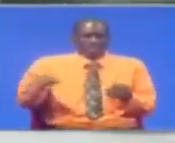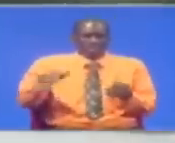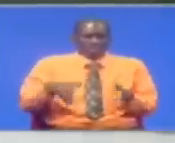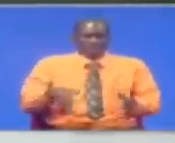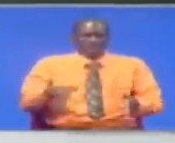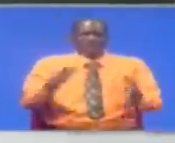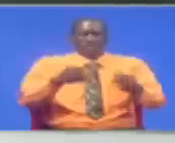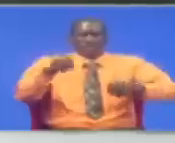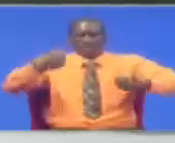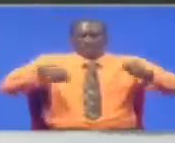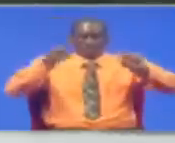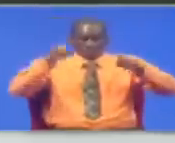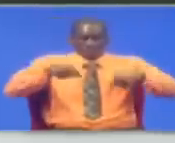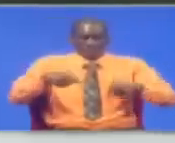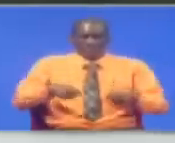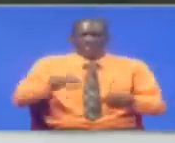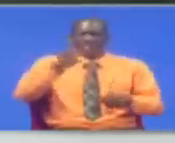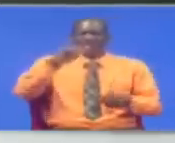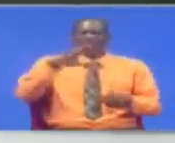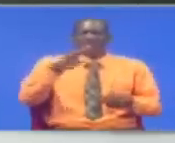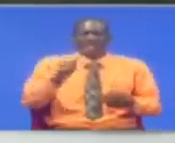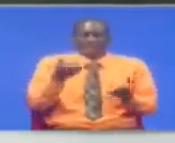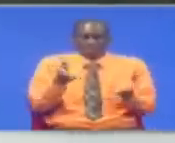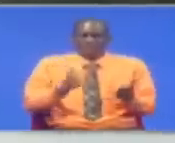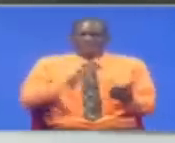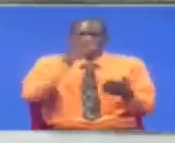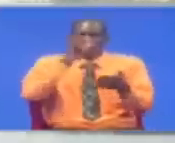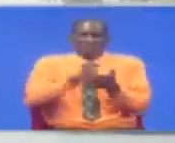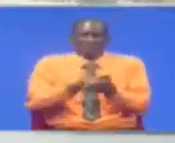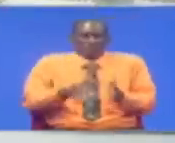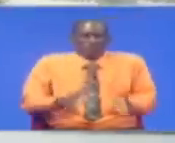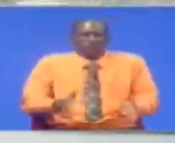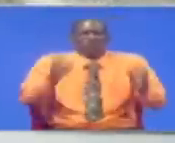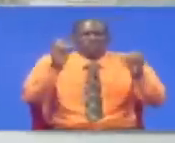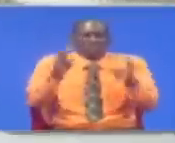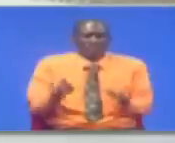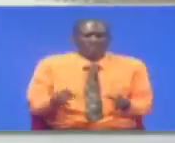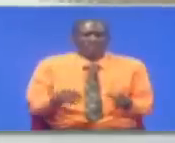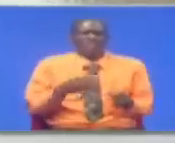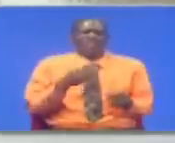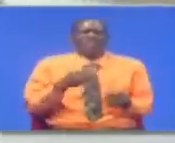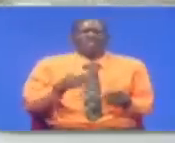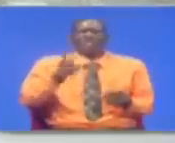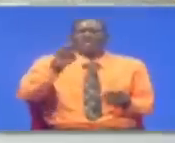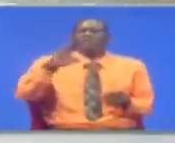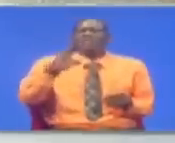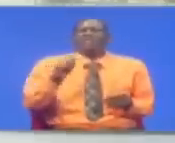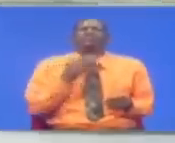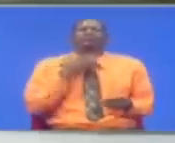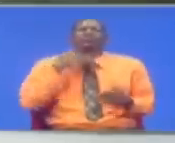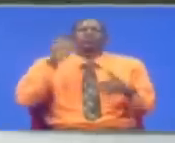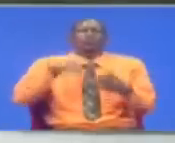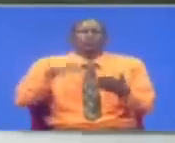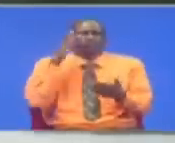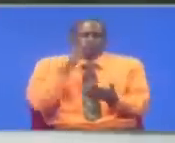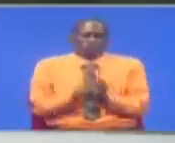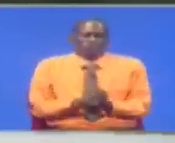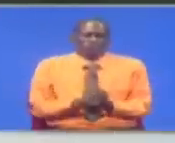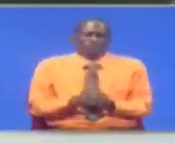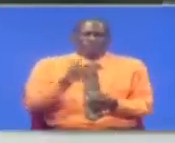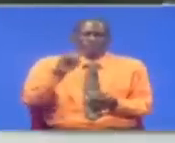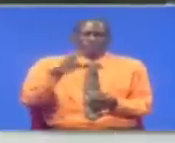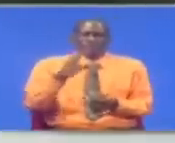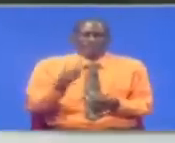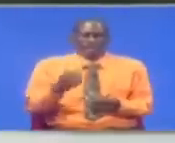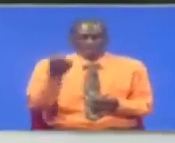Gari? Na MCA sasa wanasema kwa hakuna barabara. Wanataka MCA wanataka nini sasa aki? Wanasema ai kazi ni ngumu. Unajua na